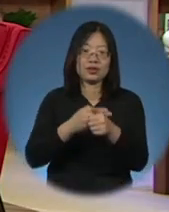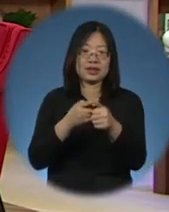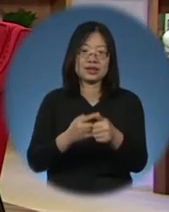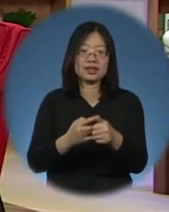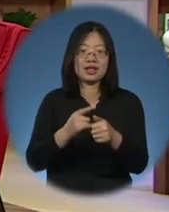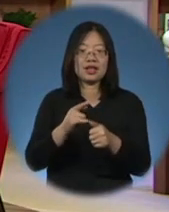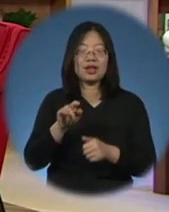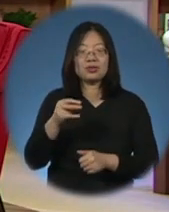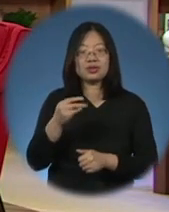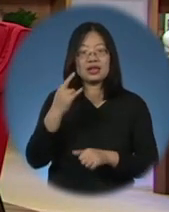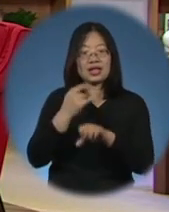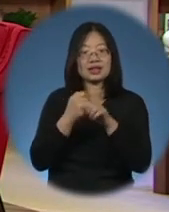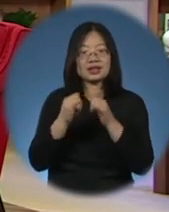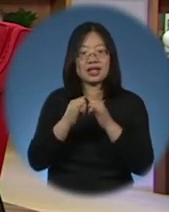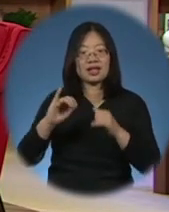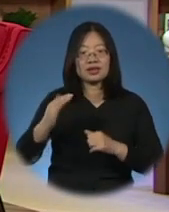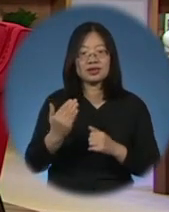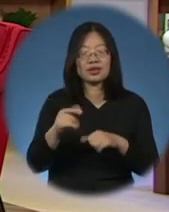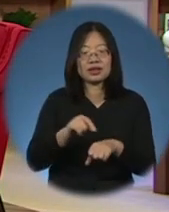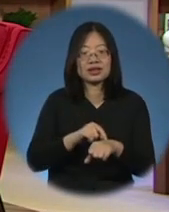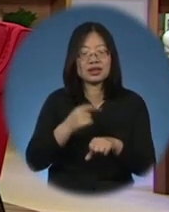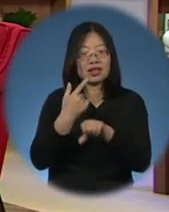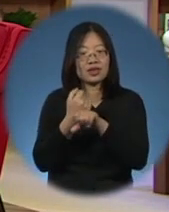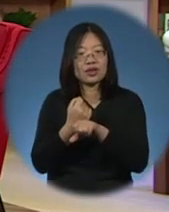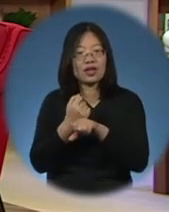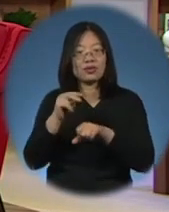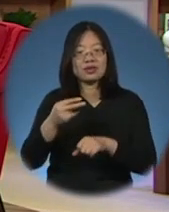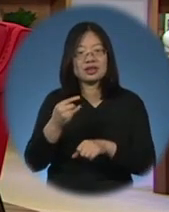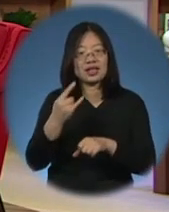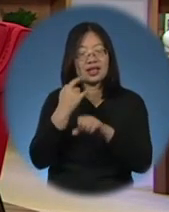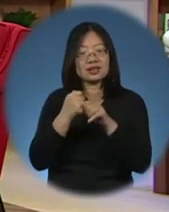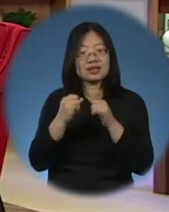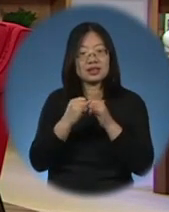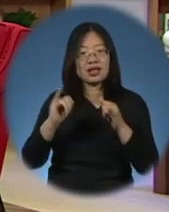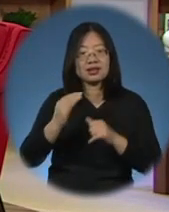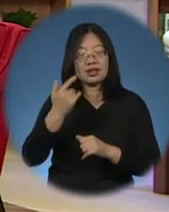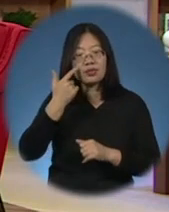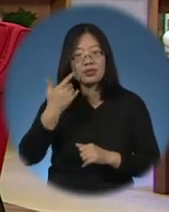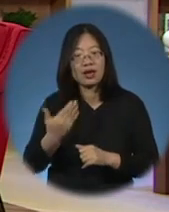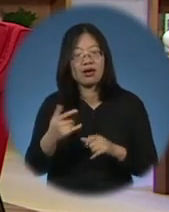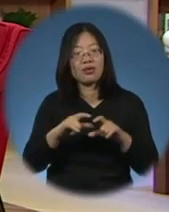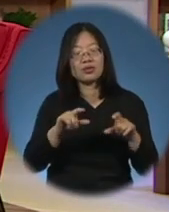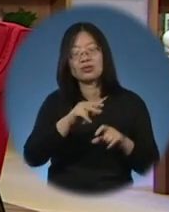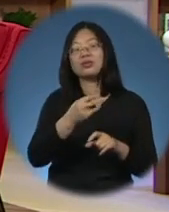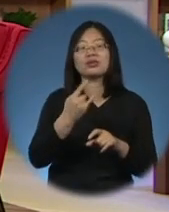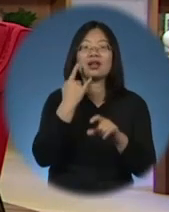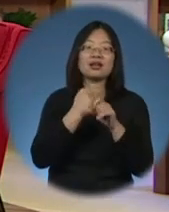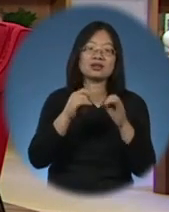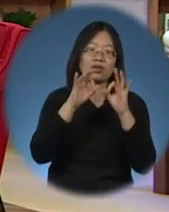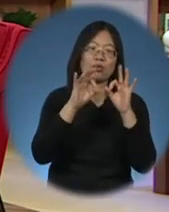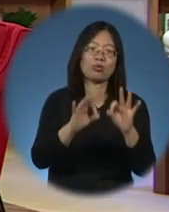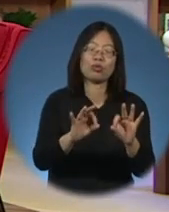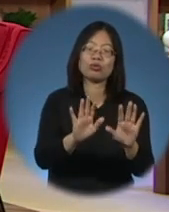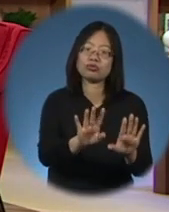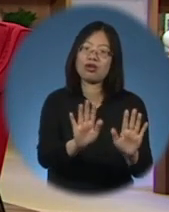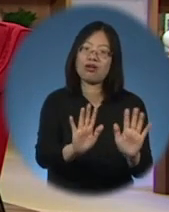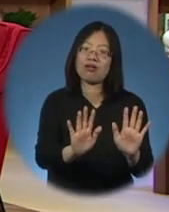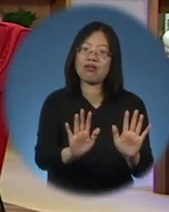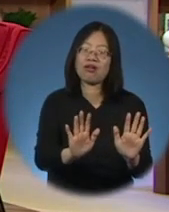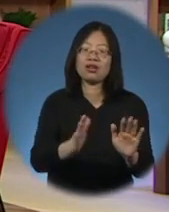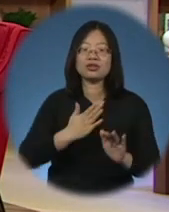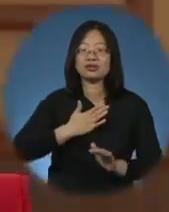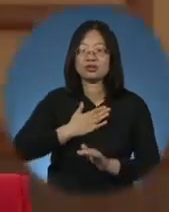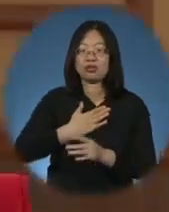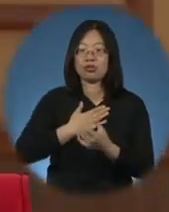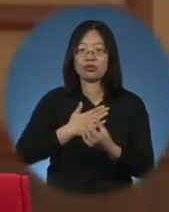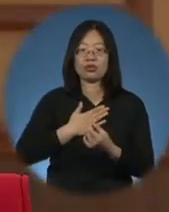교수님은 물리학자가 되셨고 특히 이런 연구를 하는 물리학자가 되셨습니까? 보통 물리학자 그러면 이런 거 안 하잖아요. 예, 그렇죠.